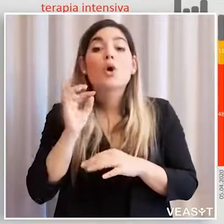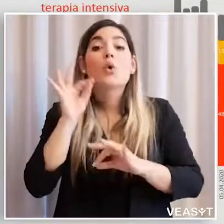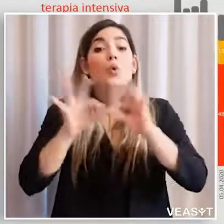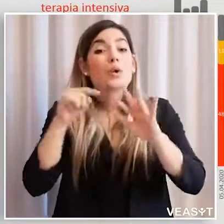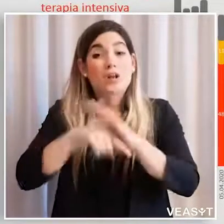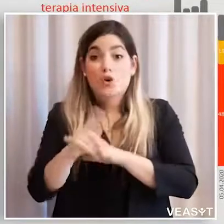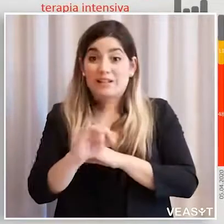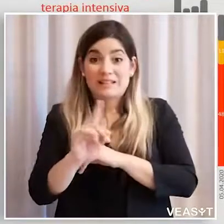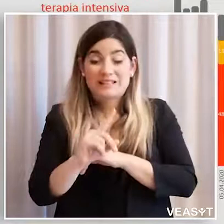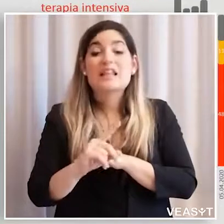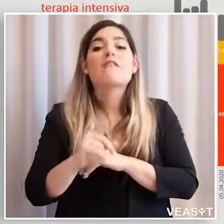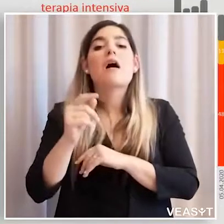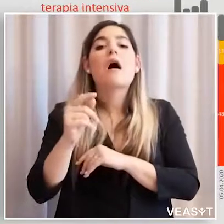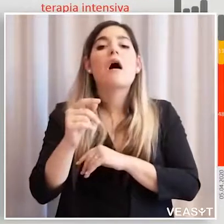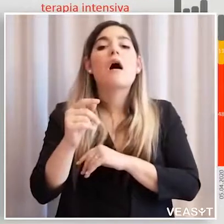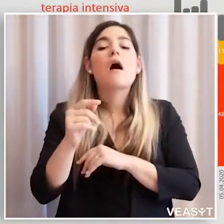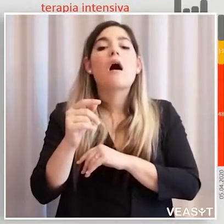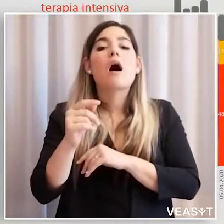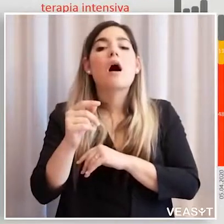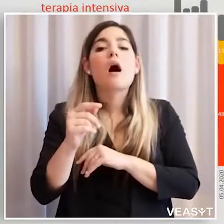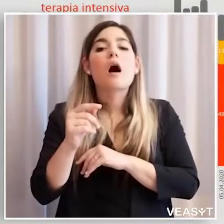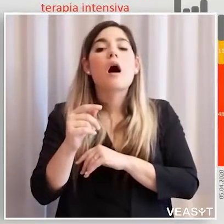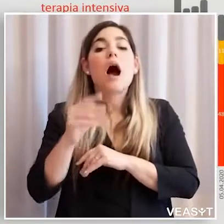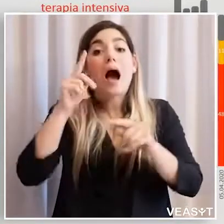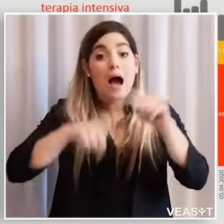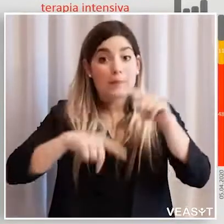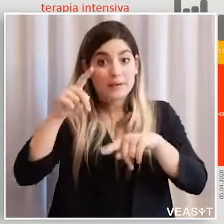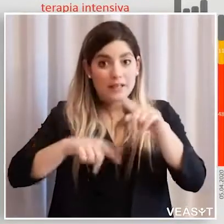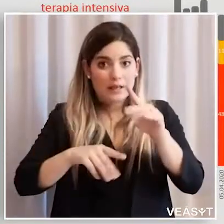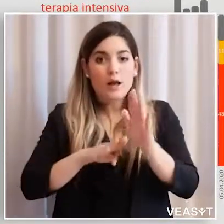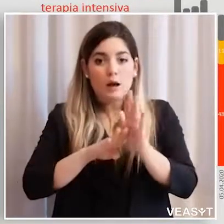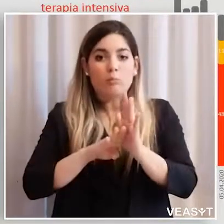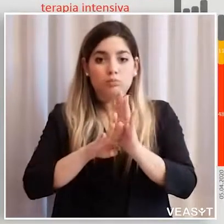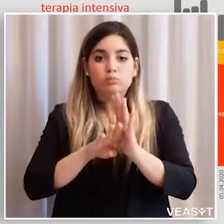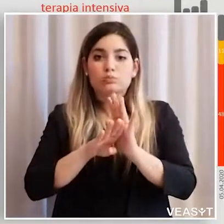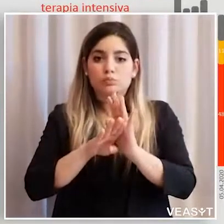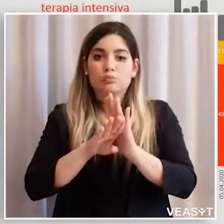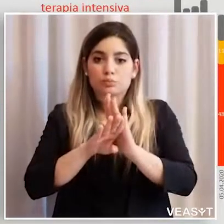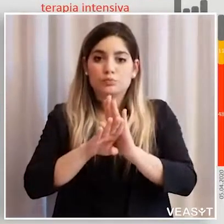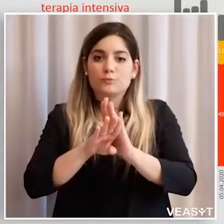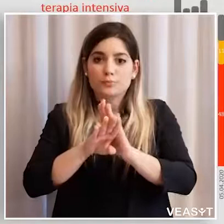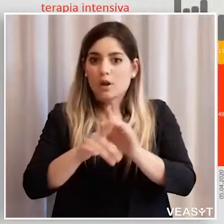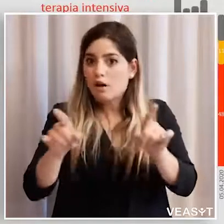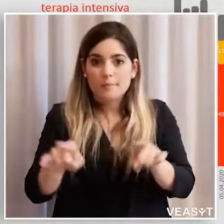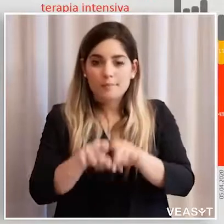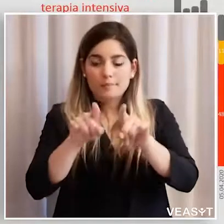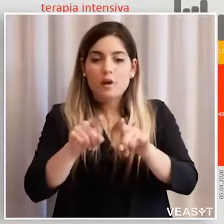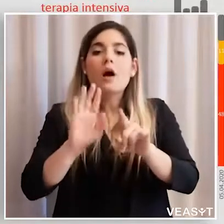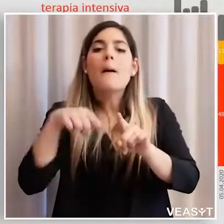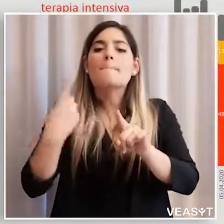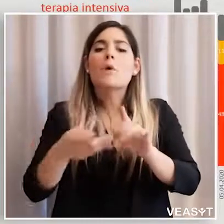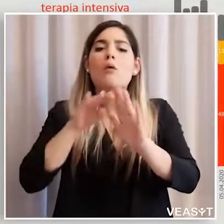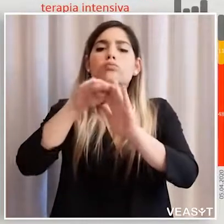non intensiva 313 il 10 del 4 gov.it 19 medicina intensiva vi